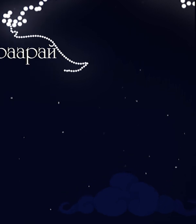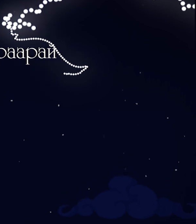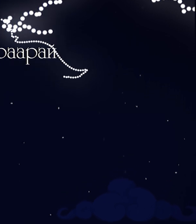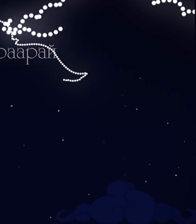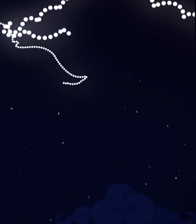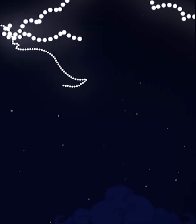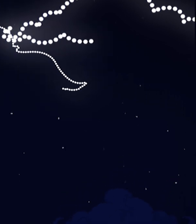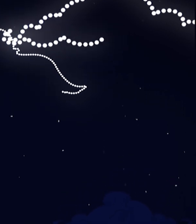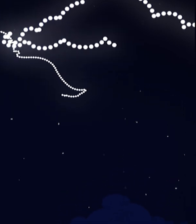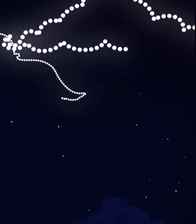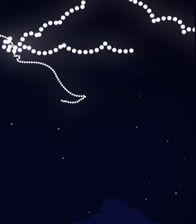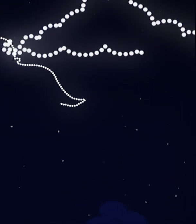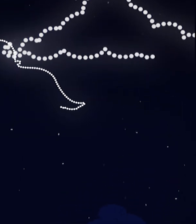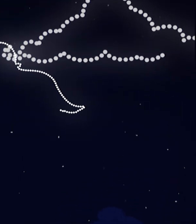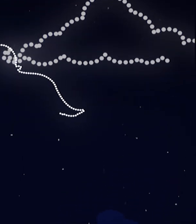сураарай.